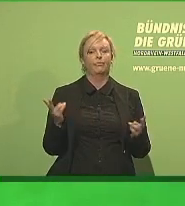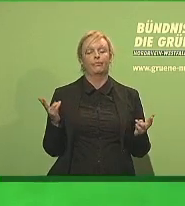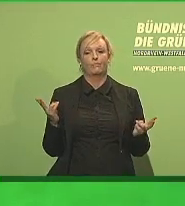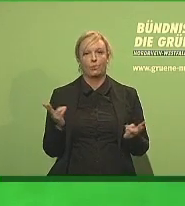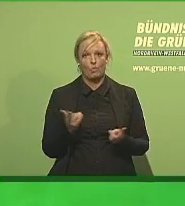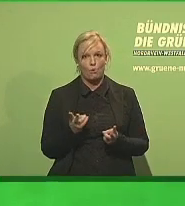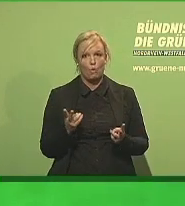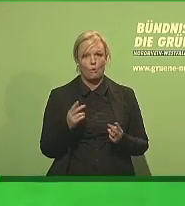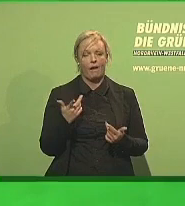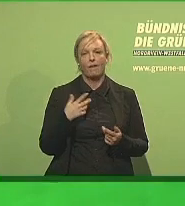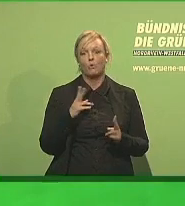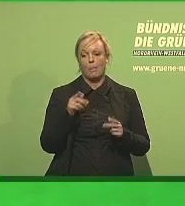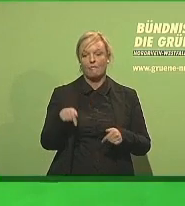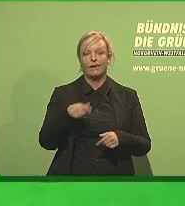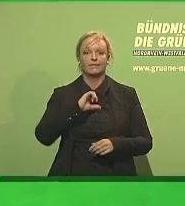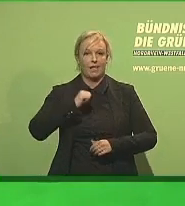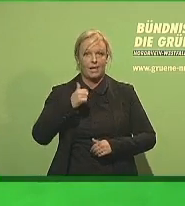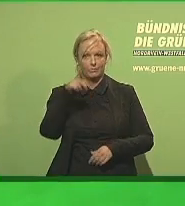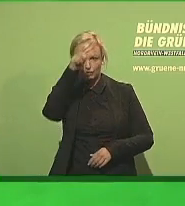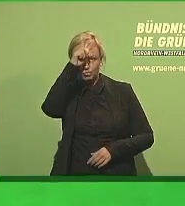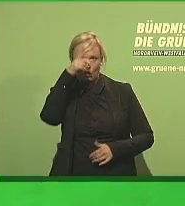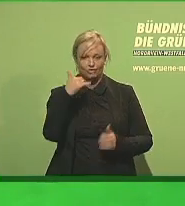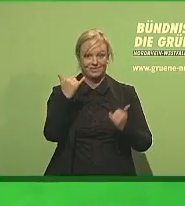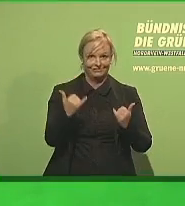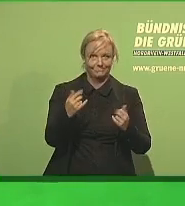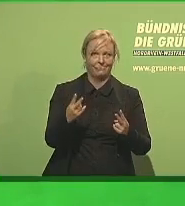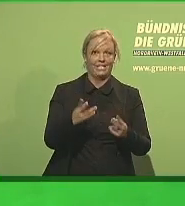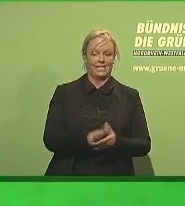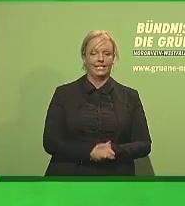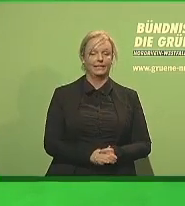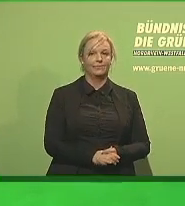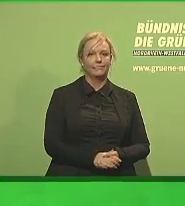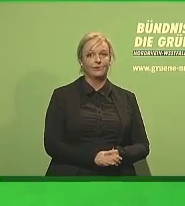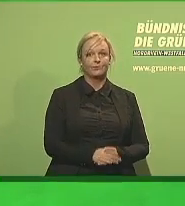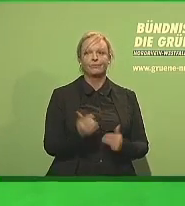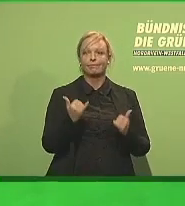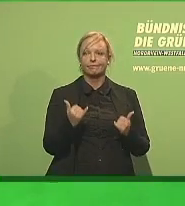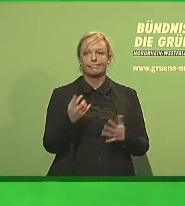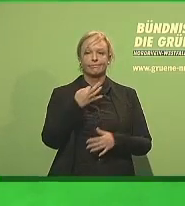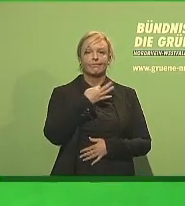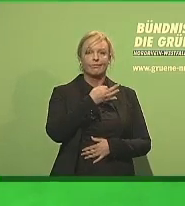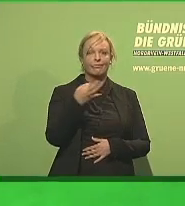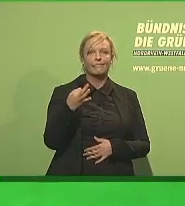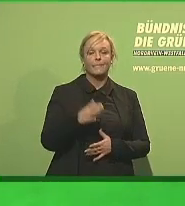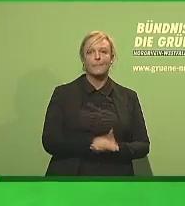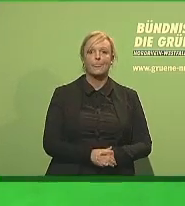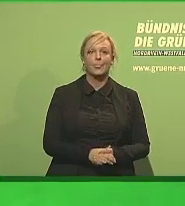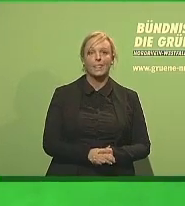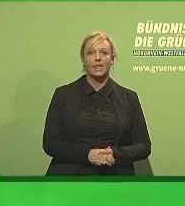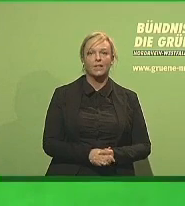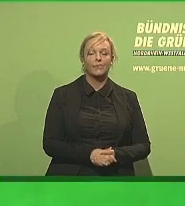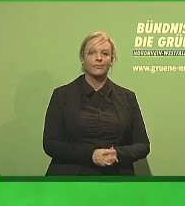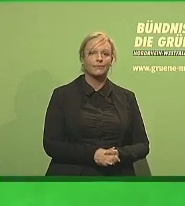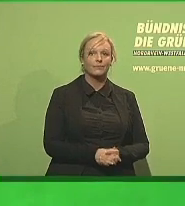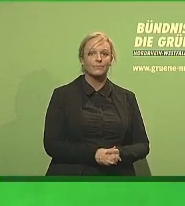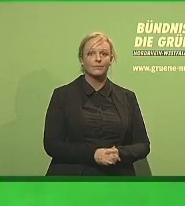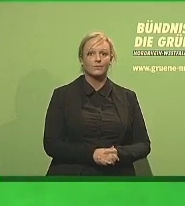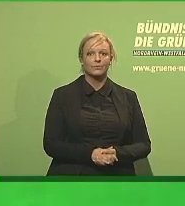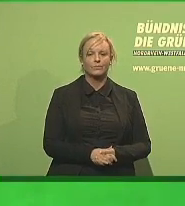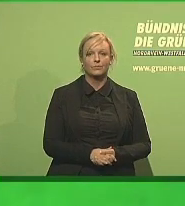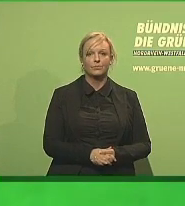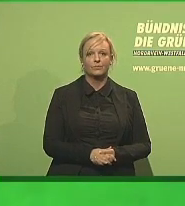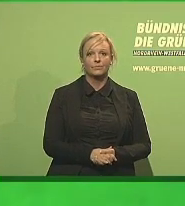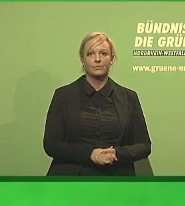dort aufhalten. Um die geht es jetzt. Und da frage ich, wird von einem oder einer